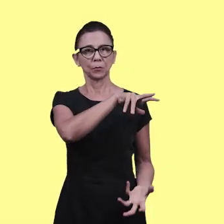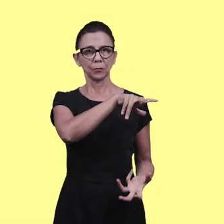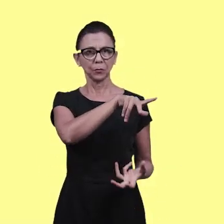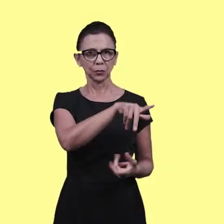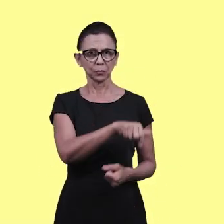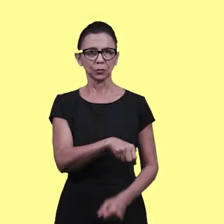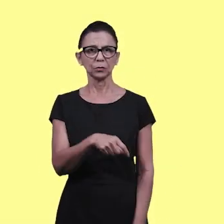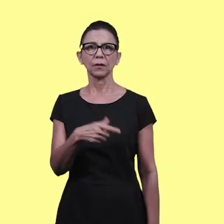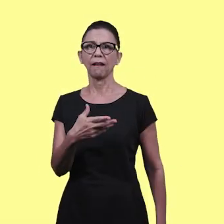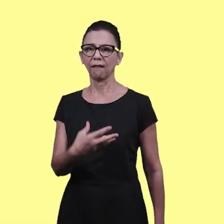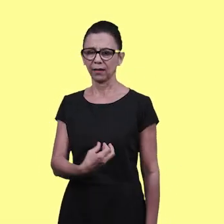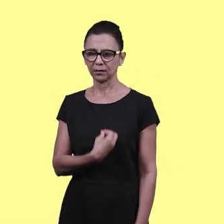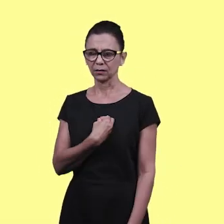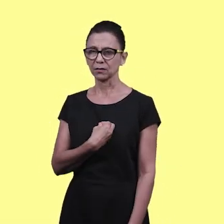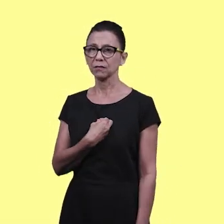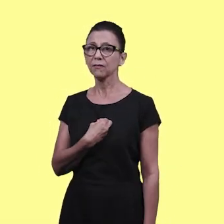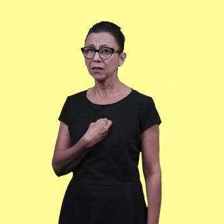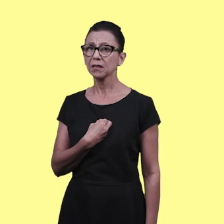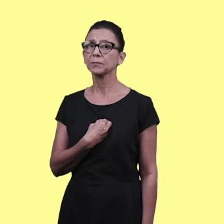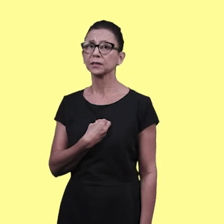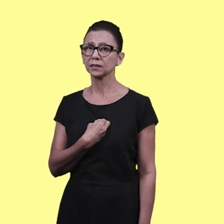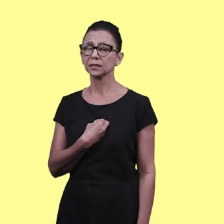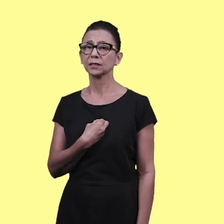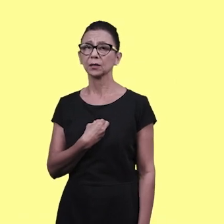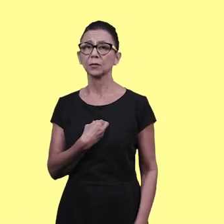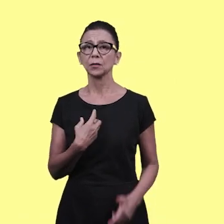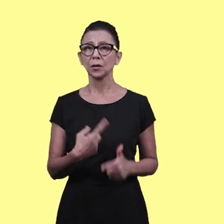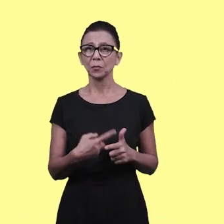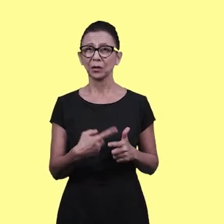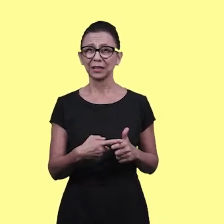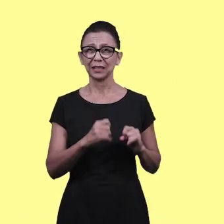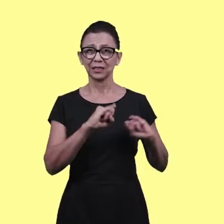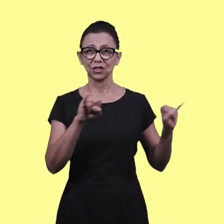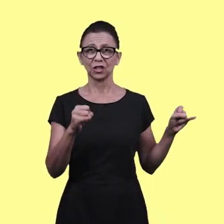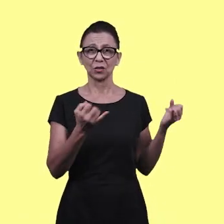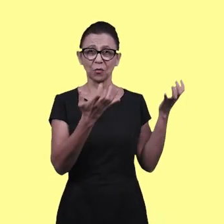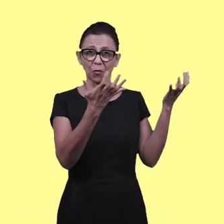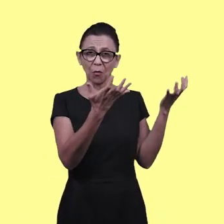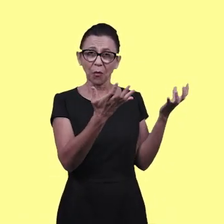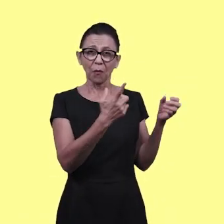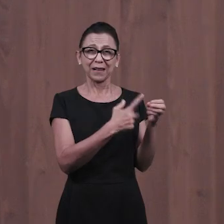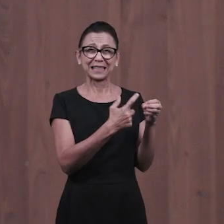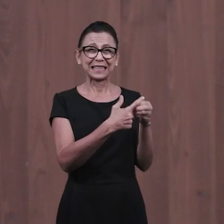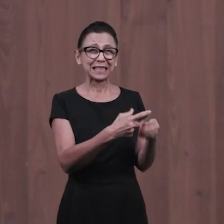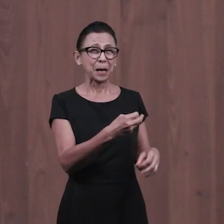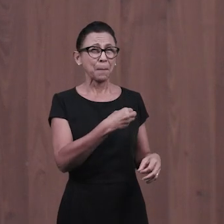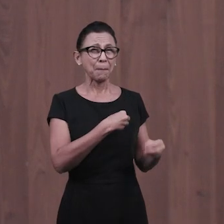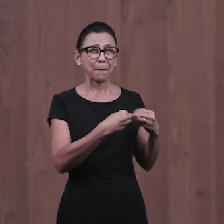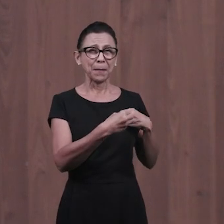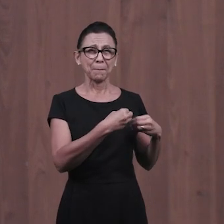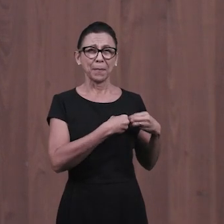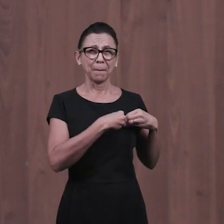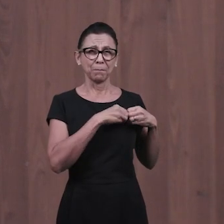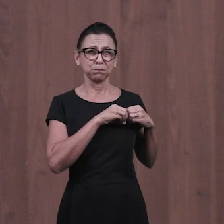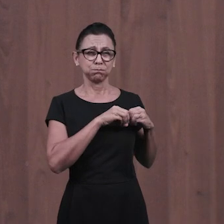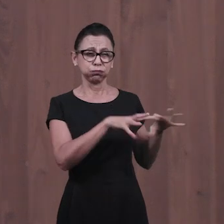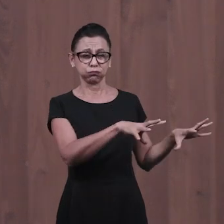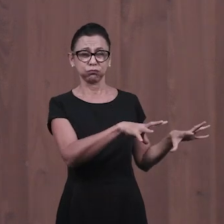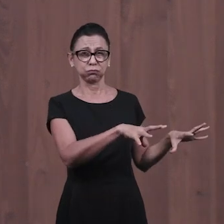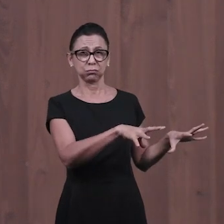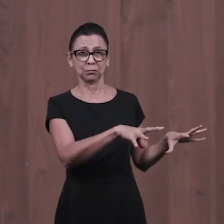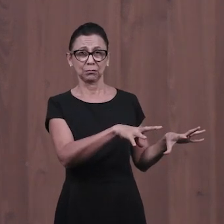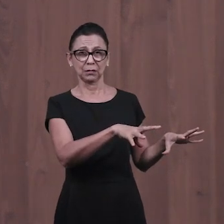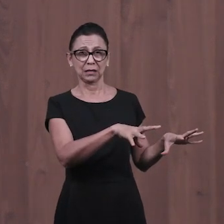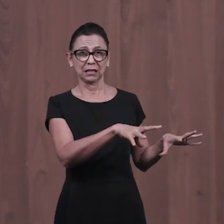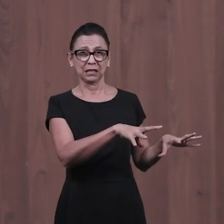nous sommes, dans lequel nous vivons. Jéricho, c'est une ville qui vivait dans le péché. Et pour cela, Dieu a maudit cette